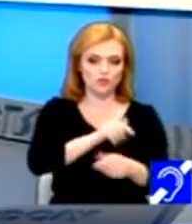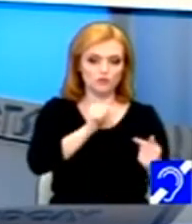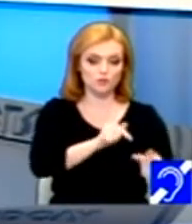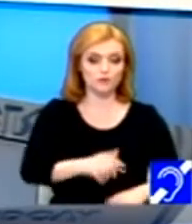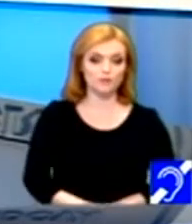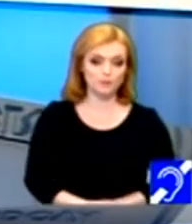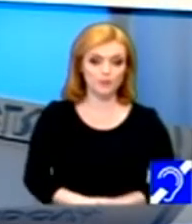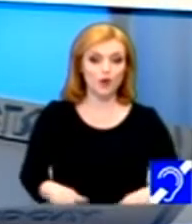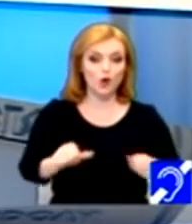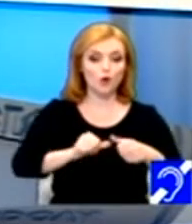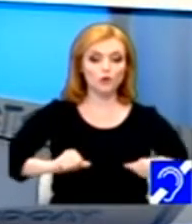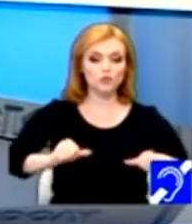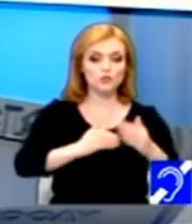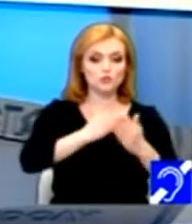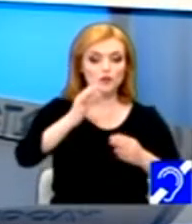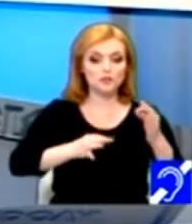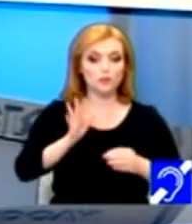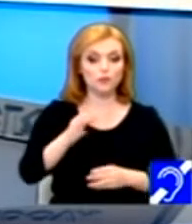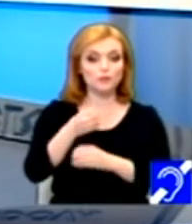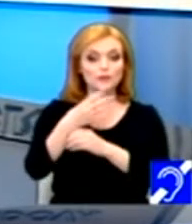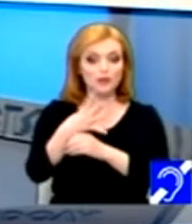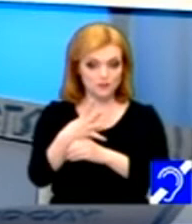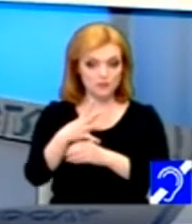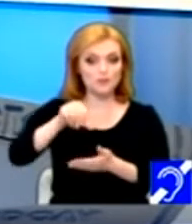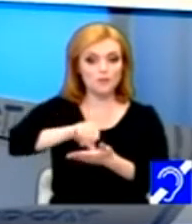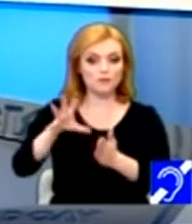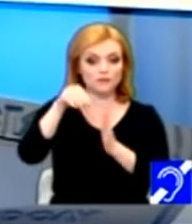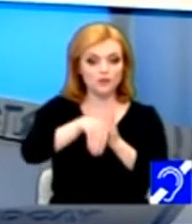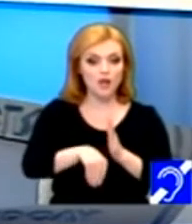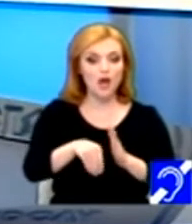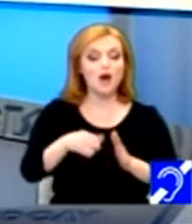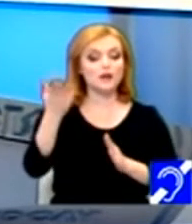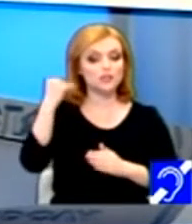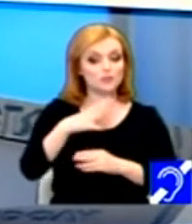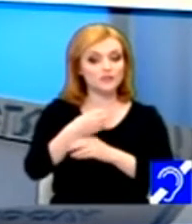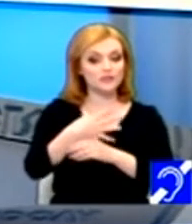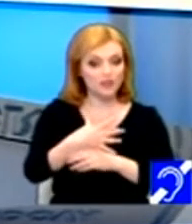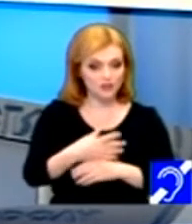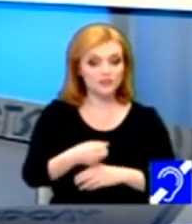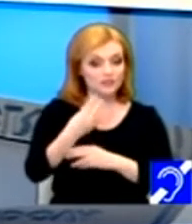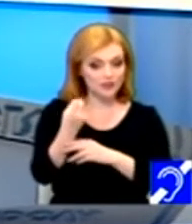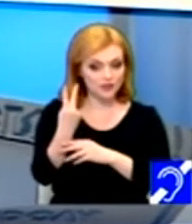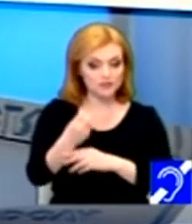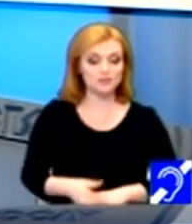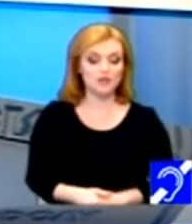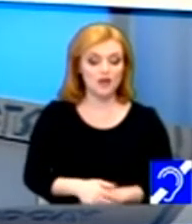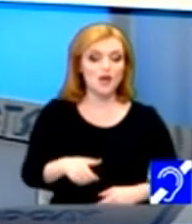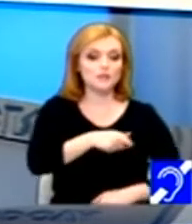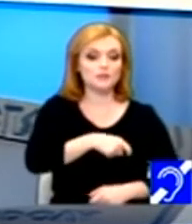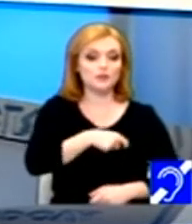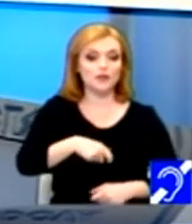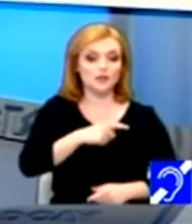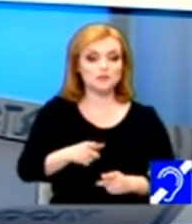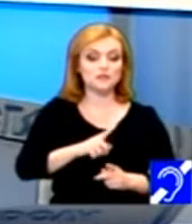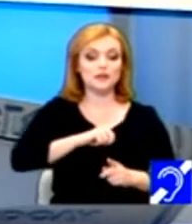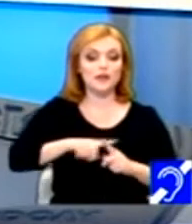Consiliul Superior al Magistraturii va avea 15 membri în loc de 12. Deputații s-au grăbit să adopte astăzi modificările la legea CSM